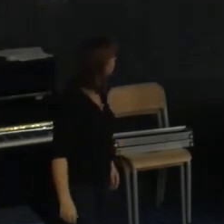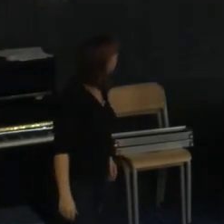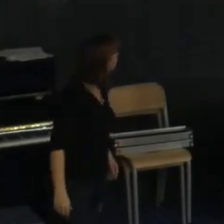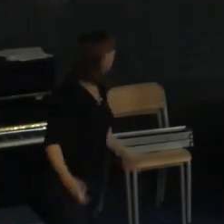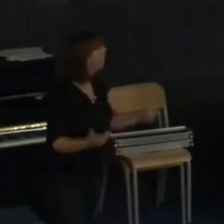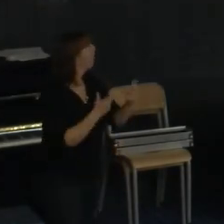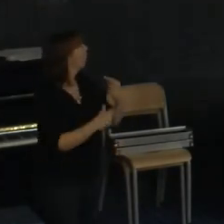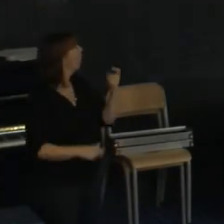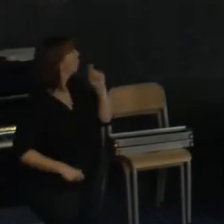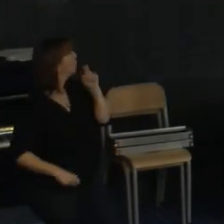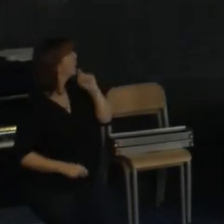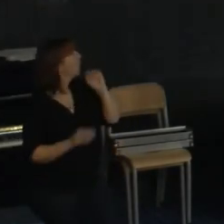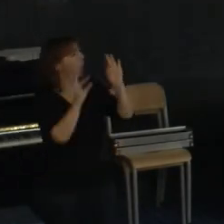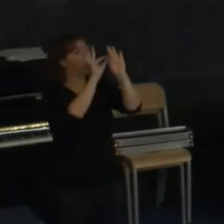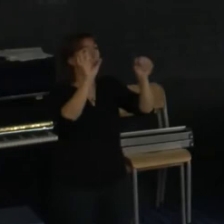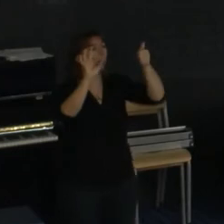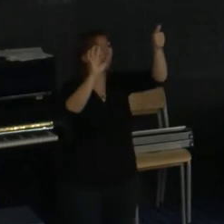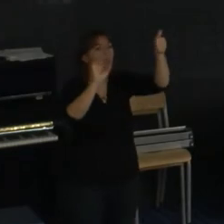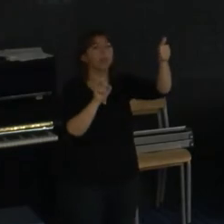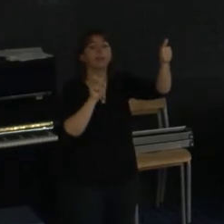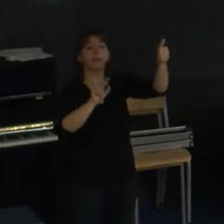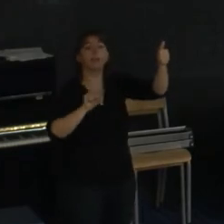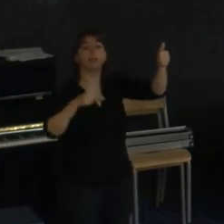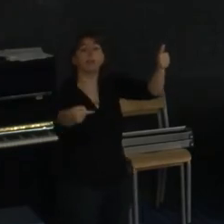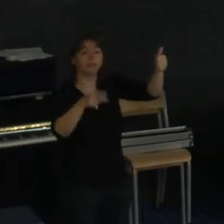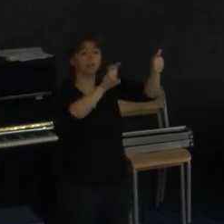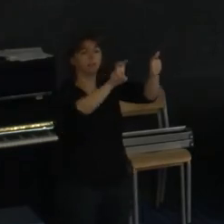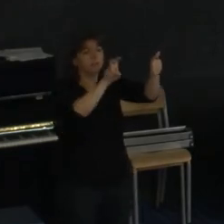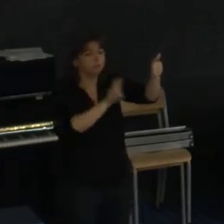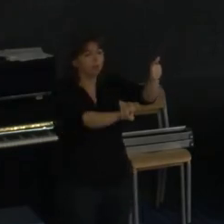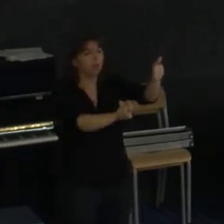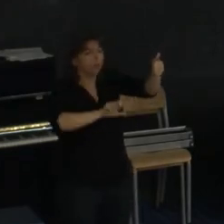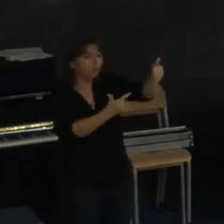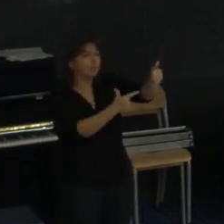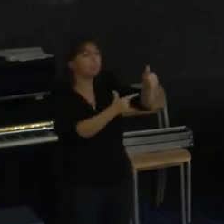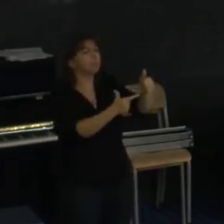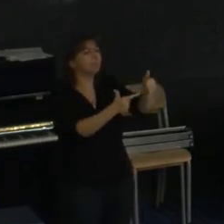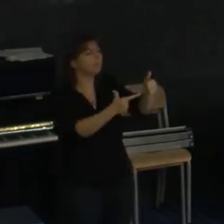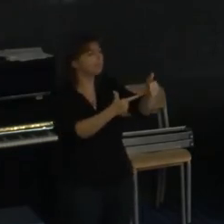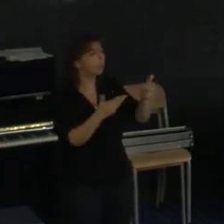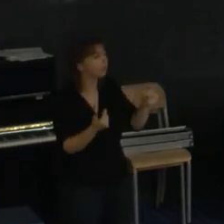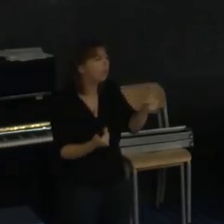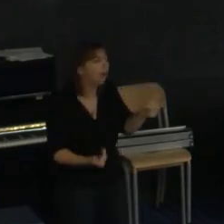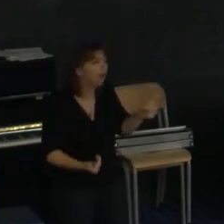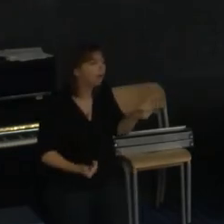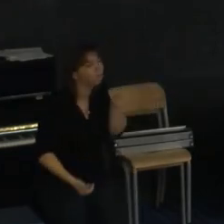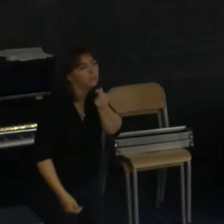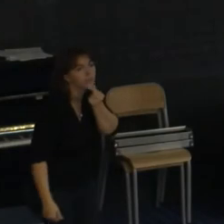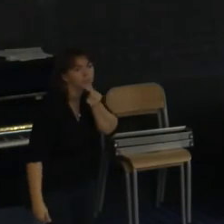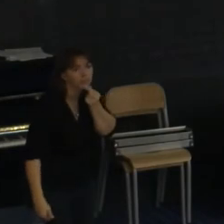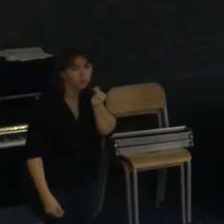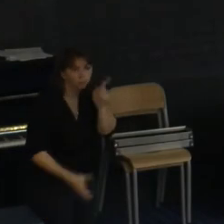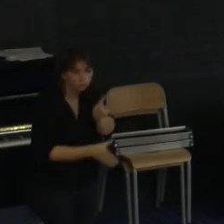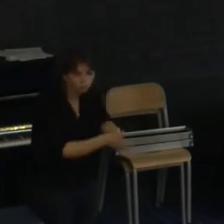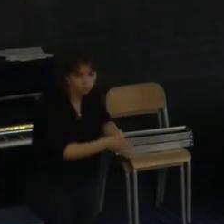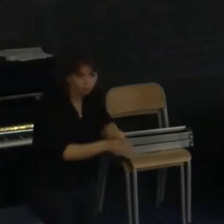ligne 1, j'ai fait un next, maintenant je suis à la ligne 2. Ça va ? Tout le monde suit jusque-là ? Il n'y a pas trop de problèmes ? Ok. C'est pas compliqué